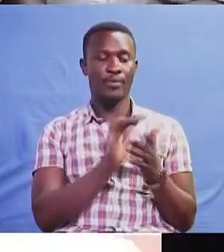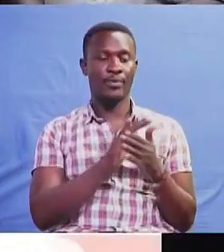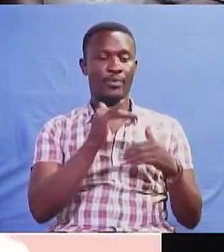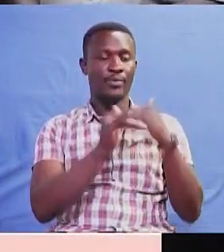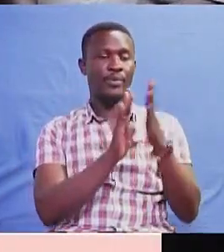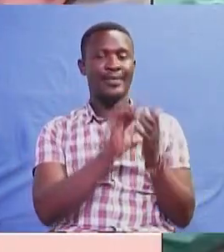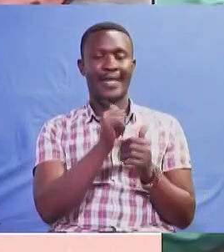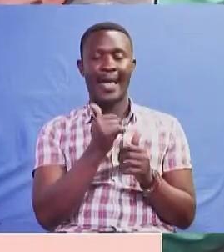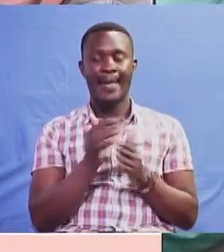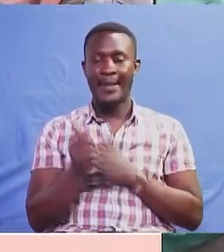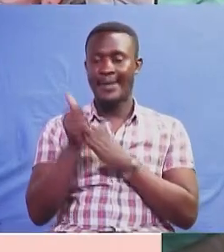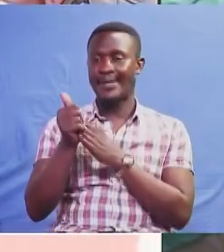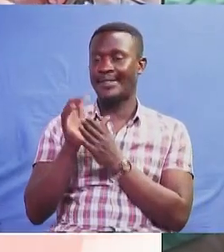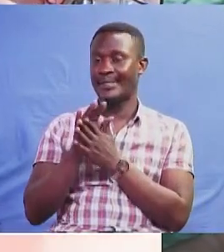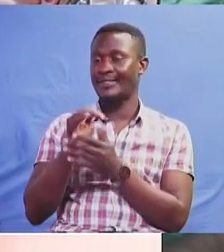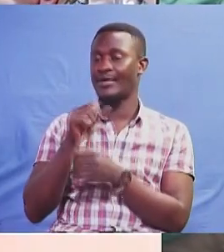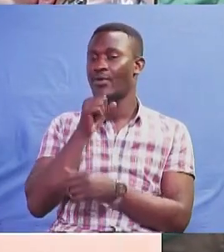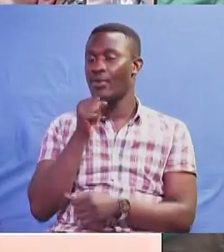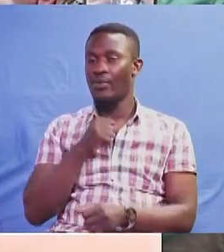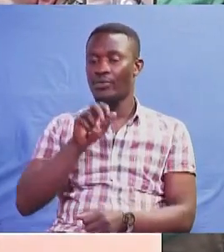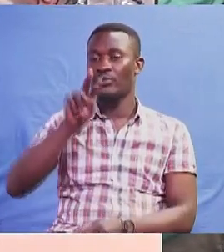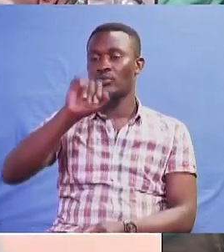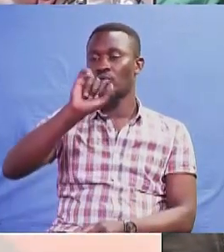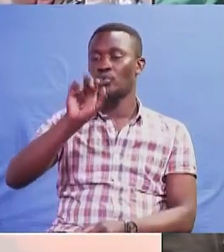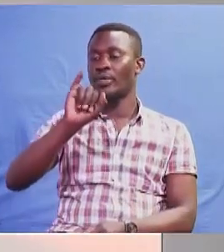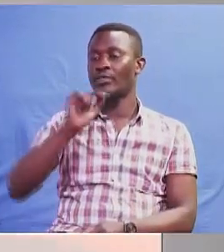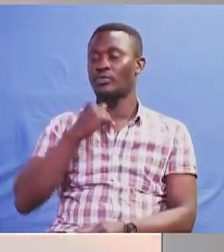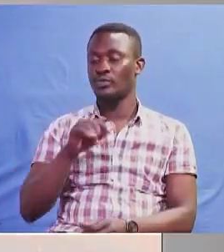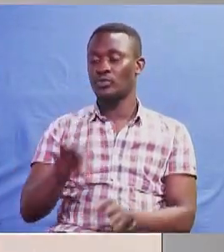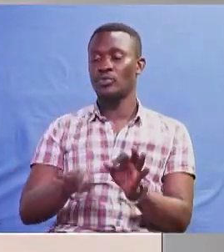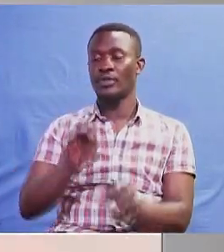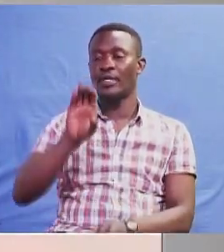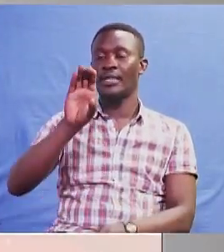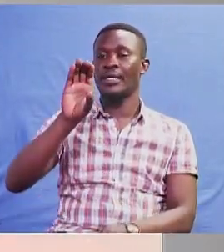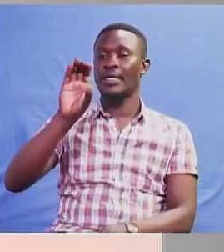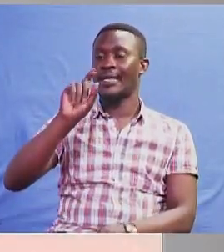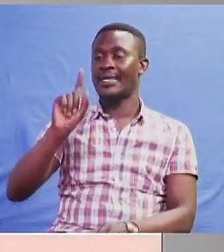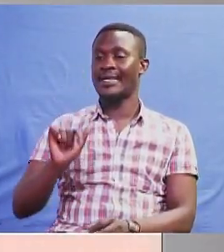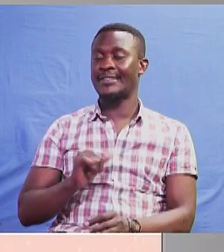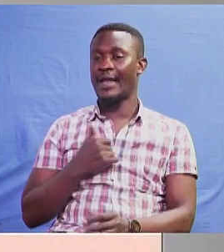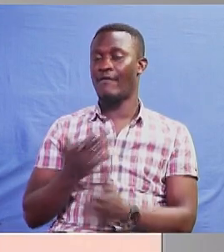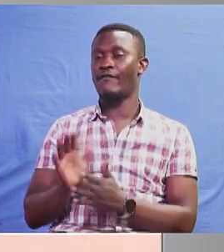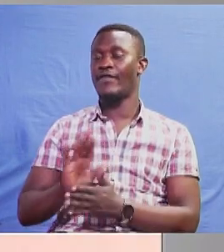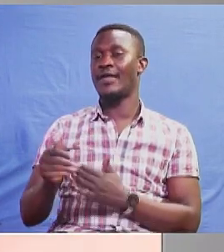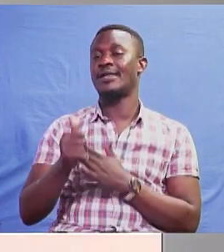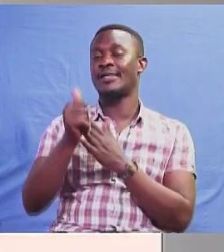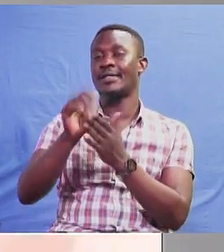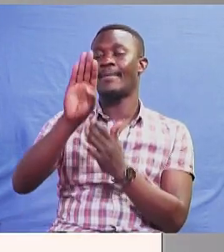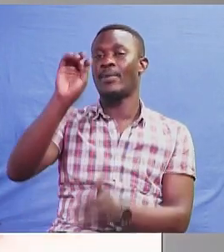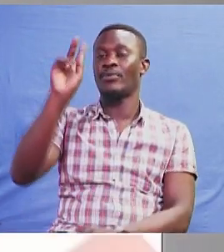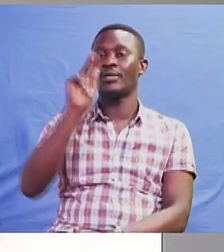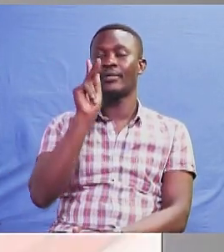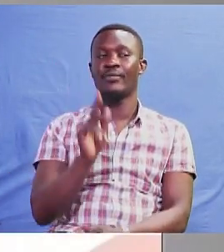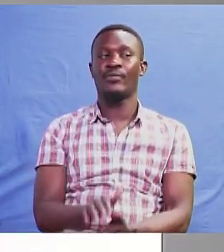baadhi ya viongozi na wazee wa Njuri Ncheke kumchagua Kithure Kindiki kama kiongozi wao wa eneo la Mlima